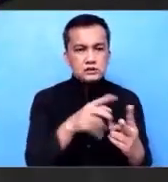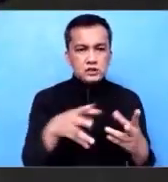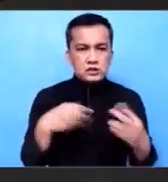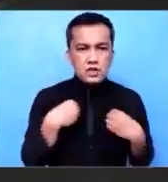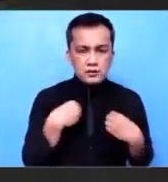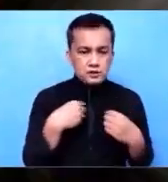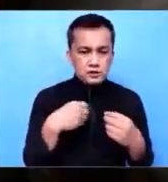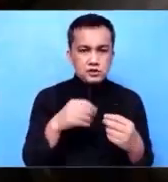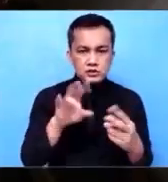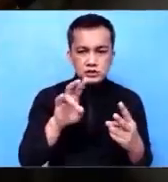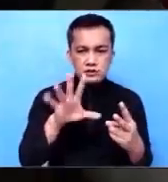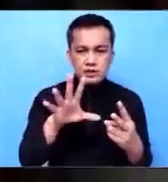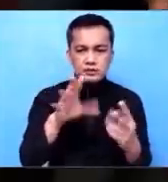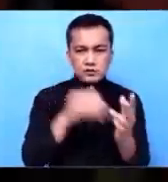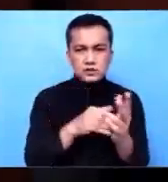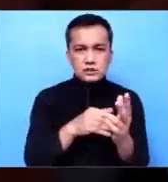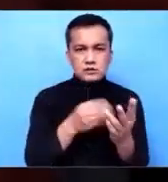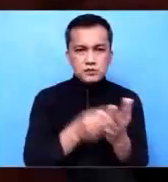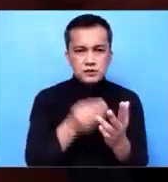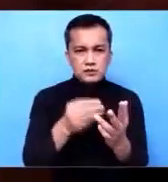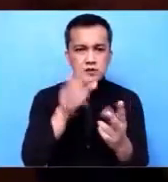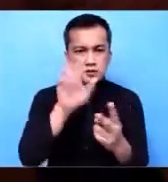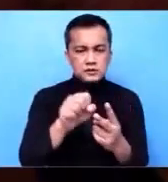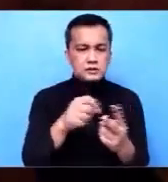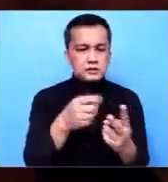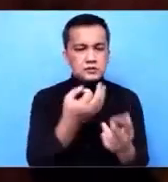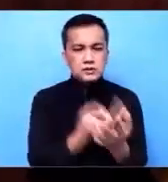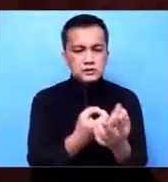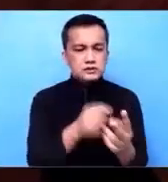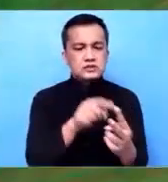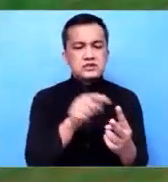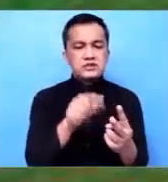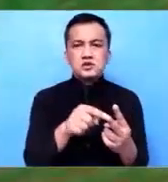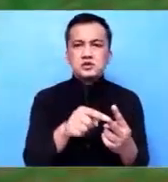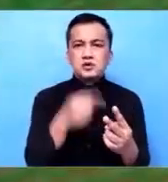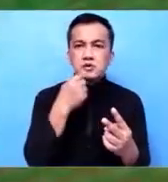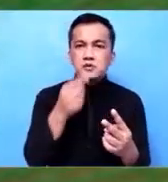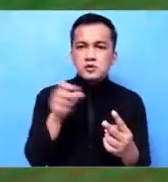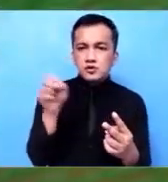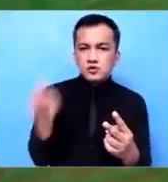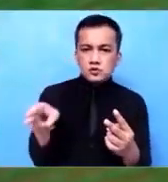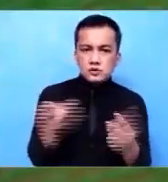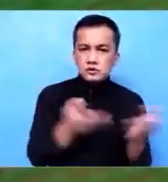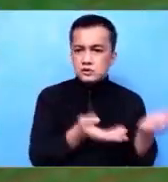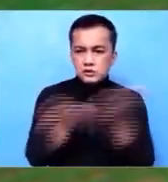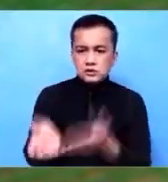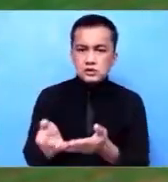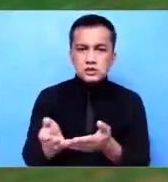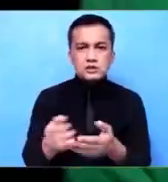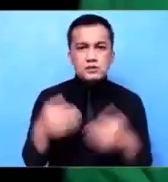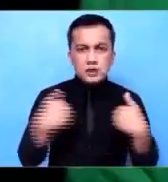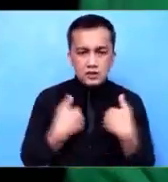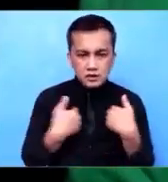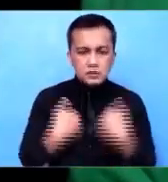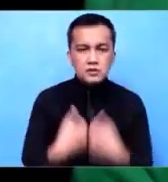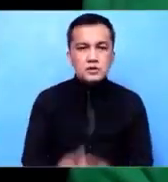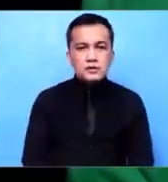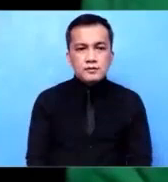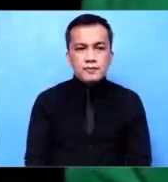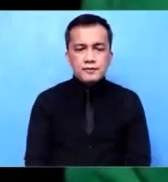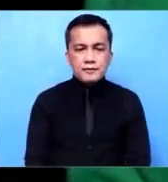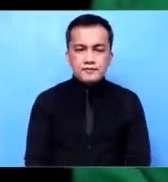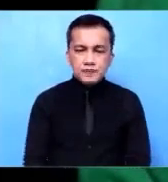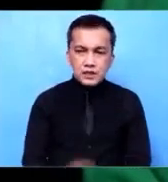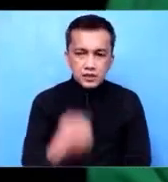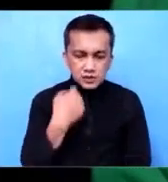bybus money. Pero katwiran nila na pag-utusan lang daw sila na ihatid ang mga pangolin. Lately lang po talaga, sinabay lang po talaga